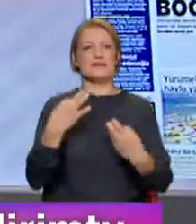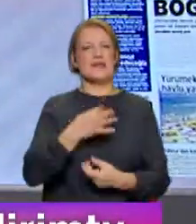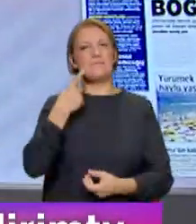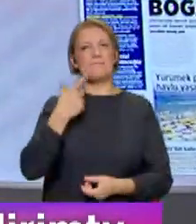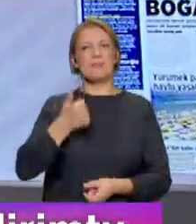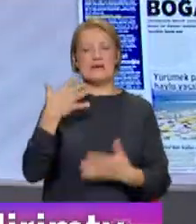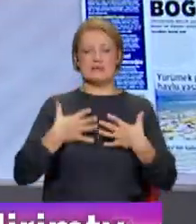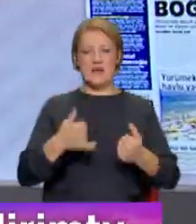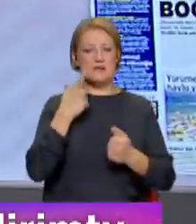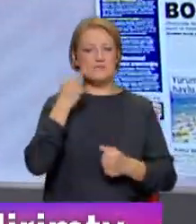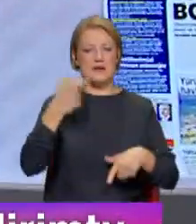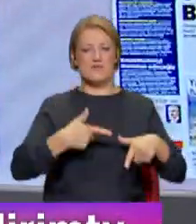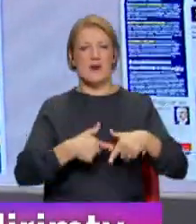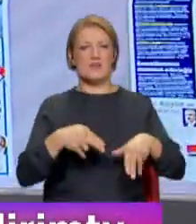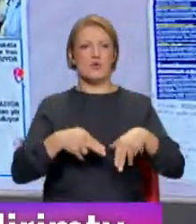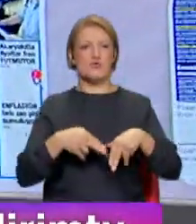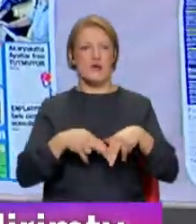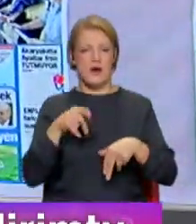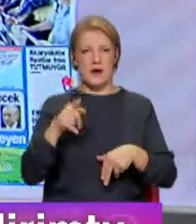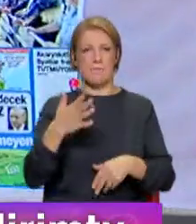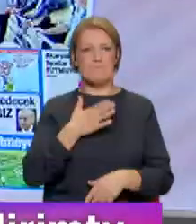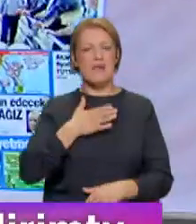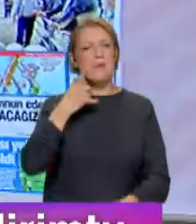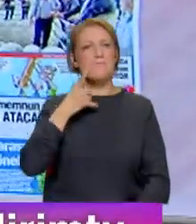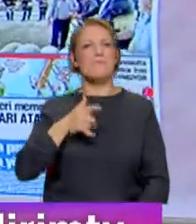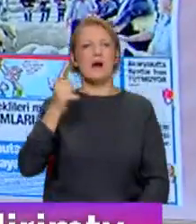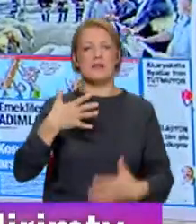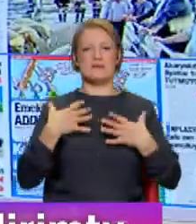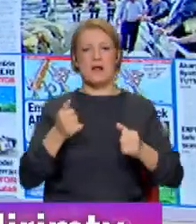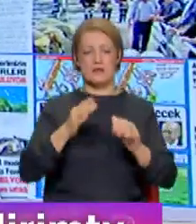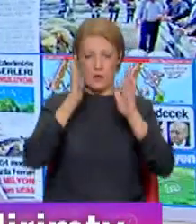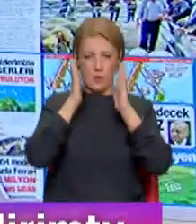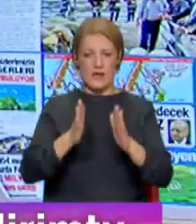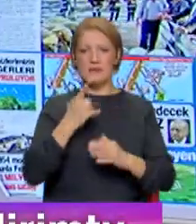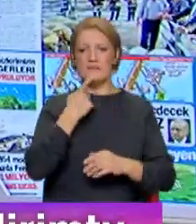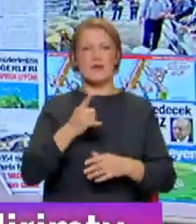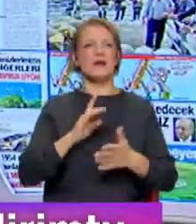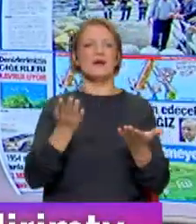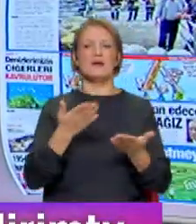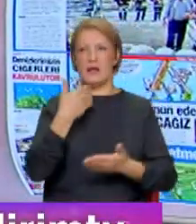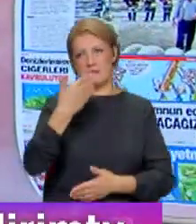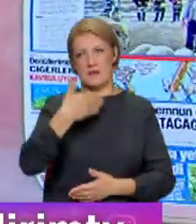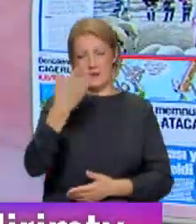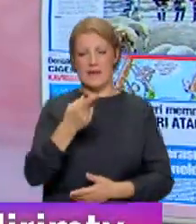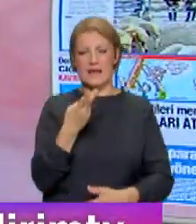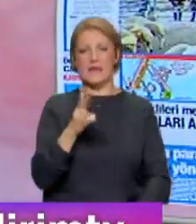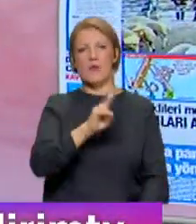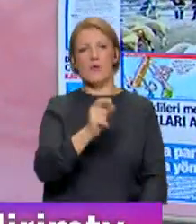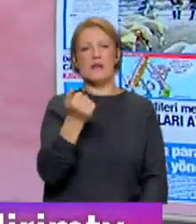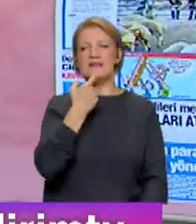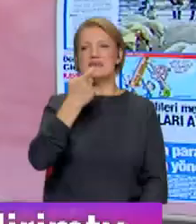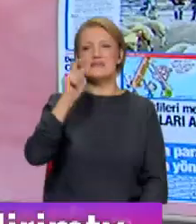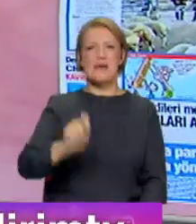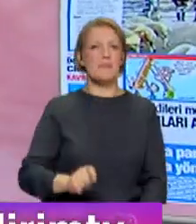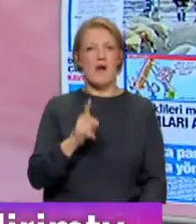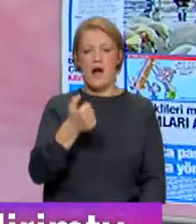bakan sağlık bakanı Fahrettin koca Ben bakanlığa sağlığa odaklıyım diye sözlerine devam etti 2016'da